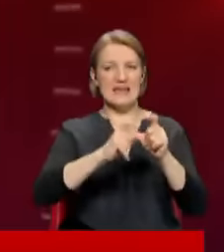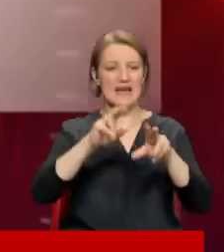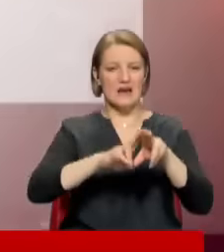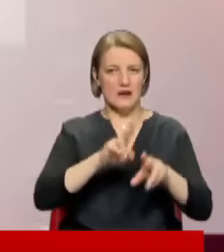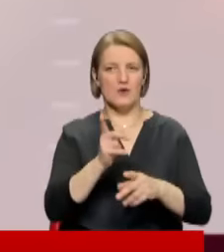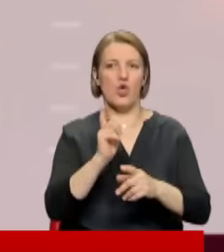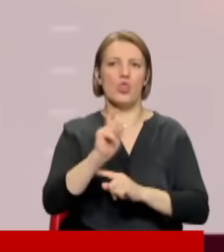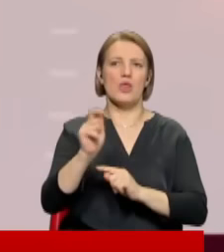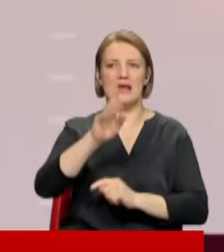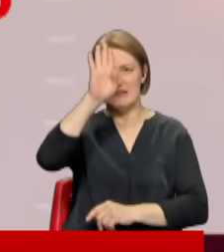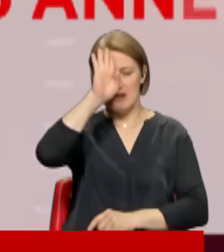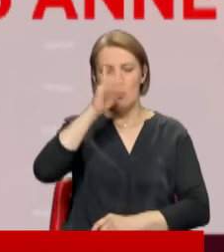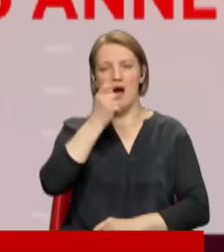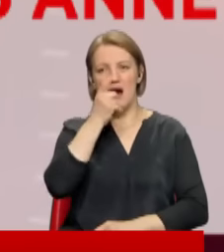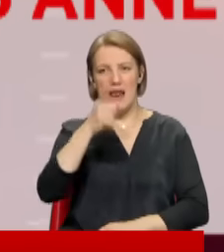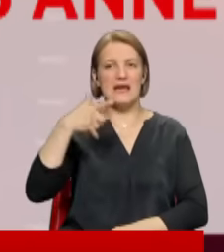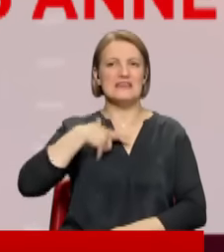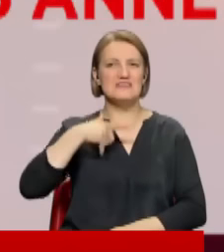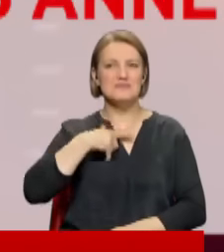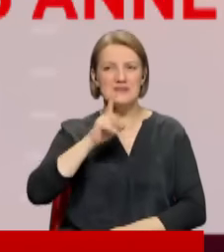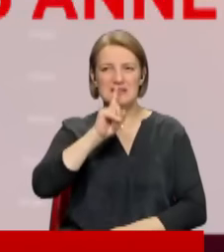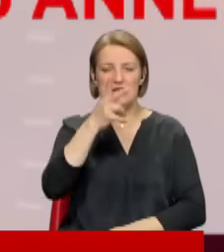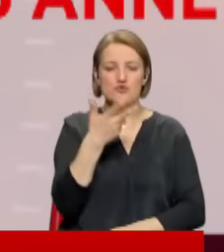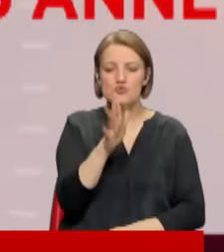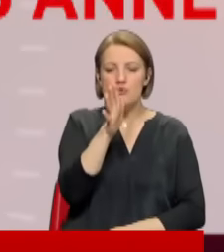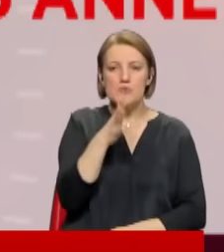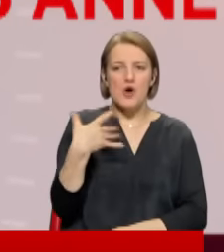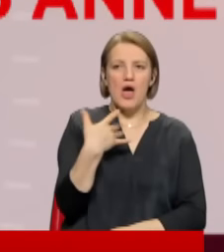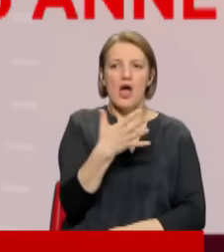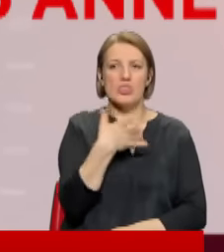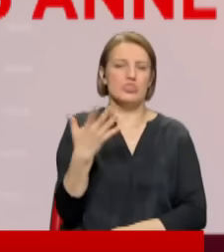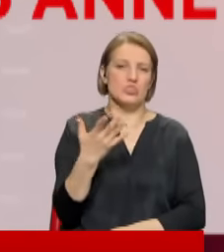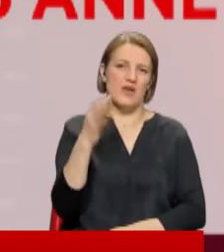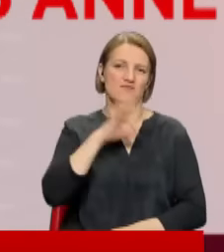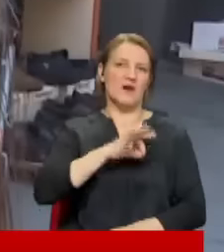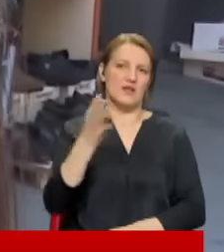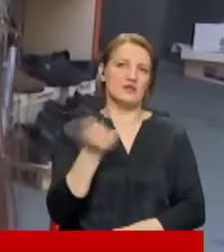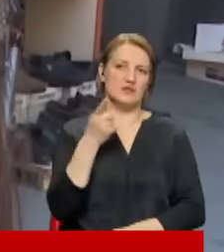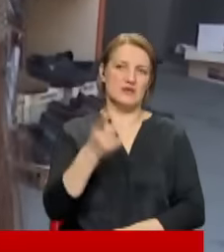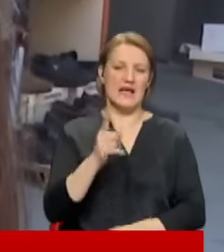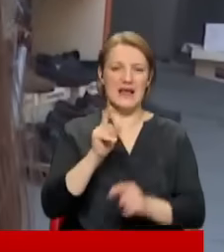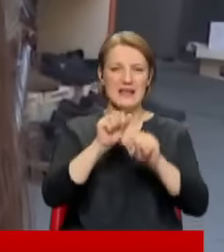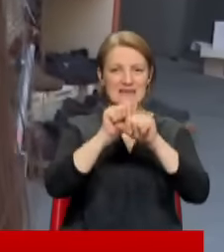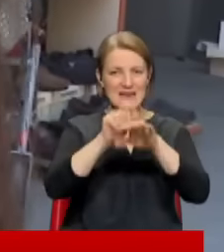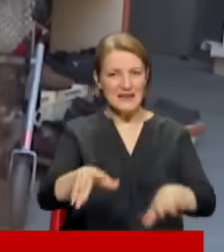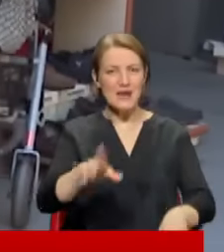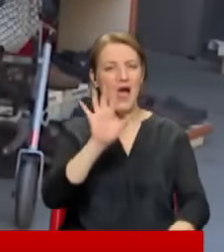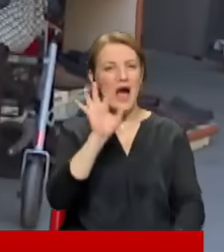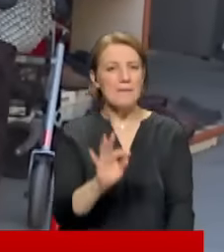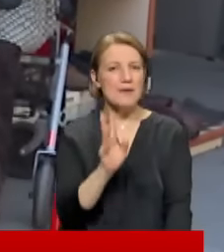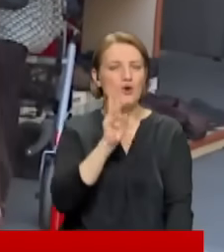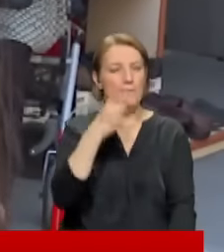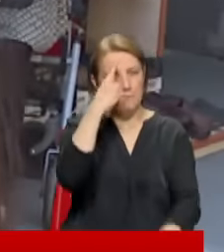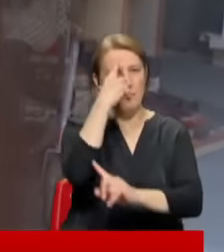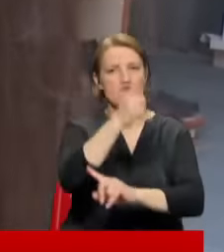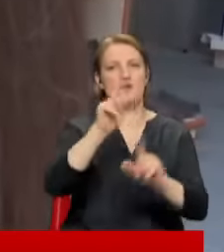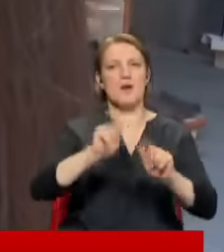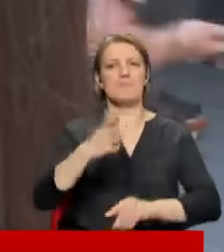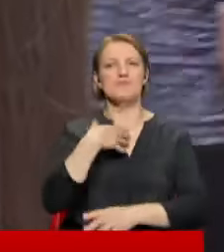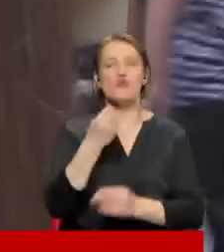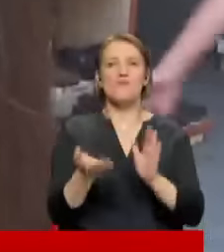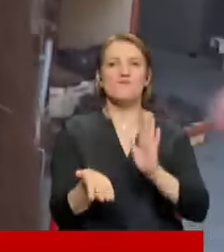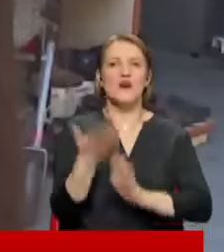ödenecek. İstanbul, Ankara ve İzmir'den sadece 3.500 anne yararlanabilecek destekten. İlan yayınlanır yayınlanmaz başvurduk biz de.